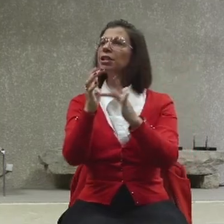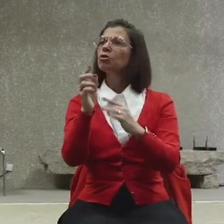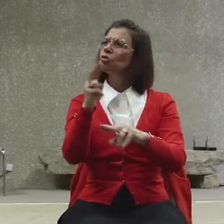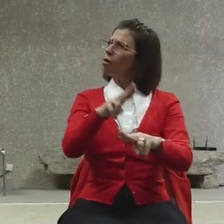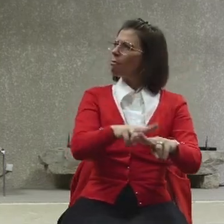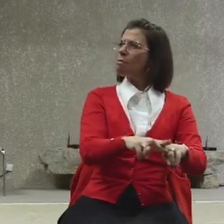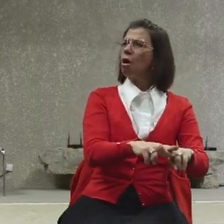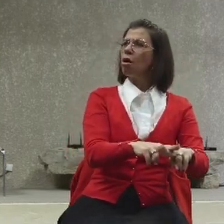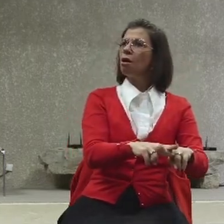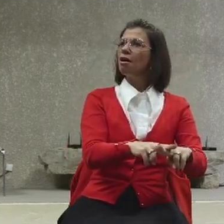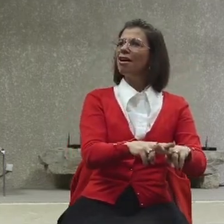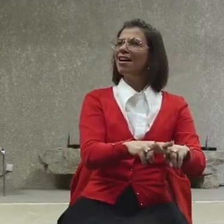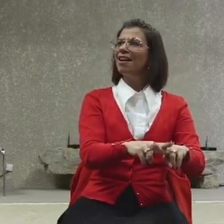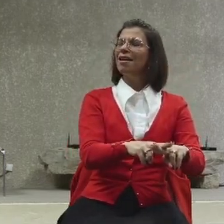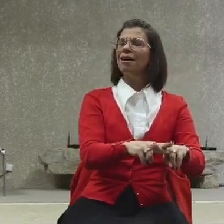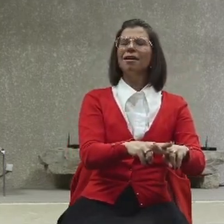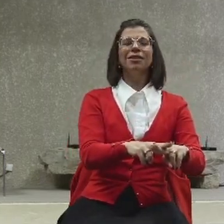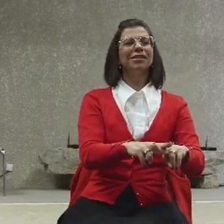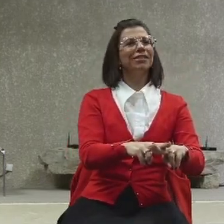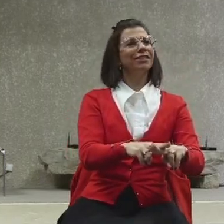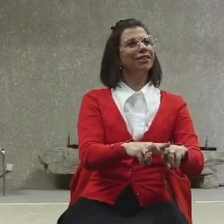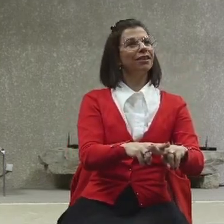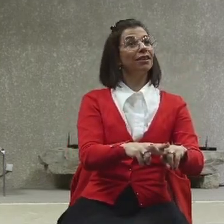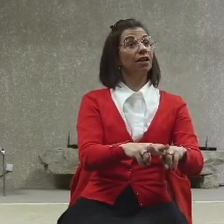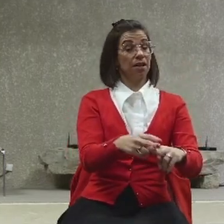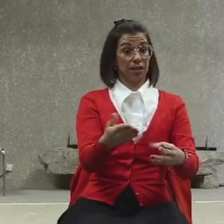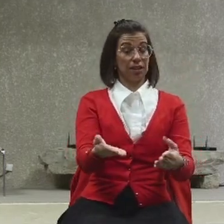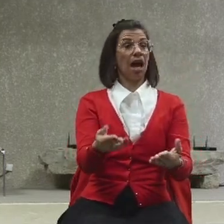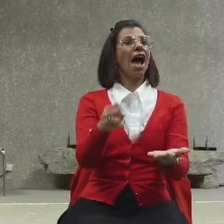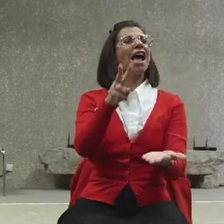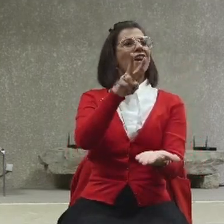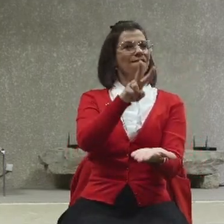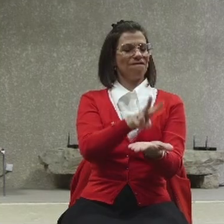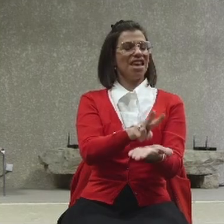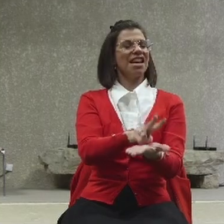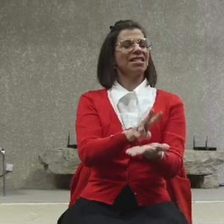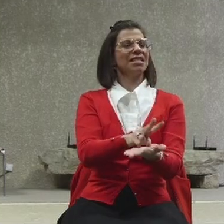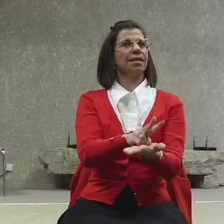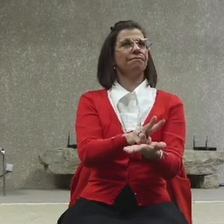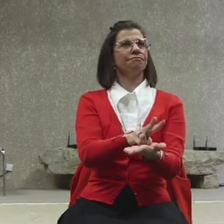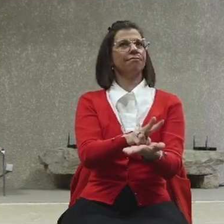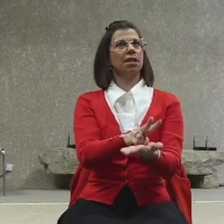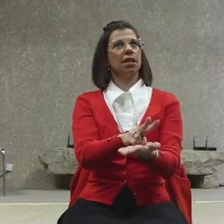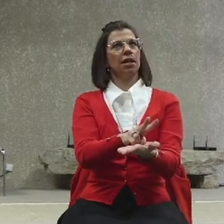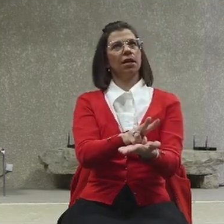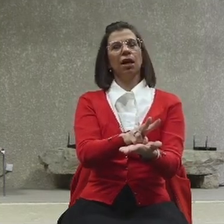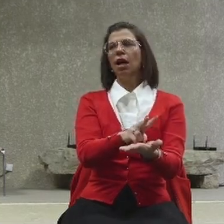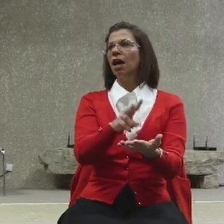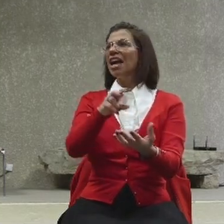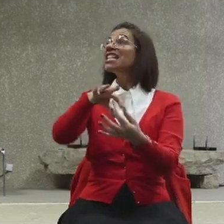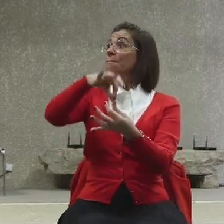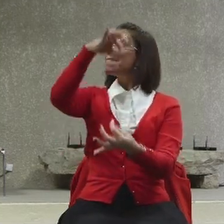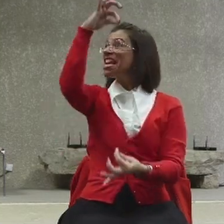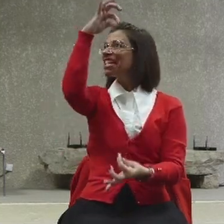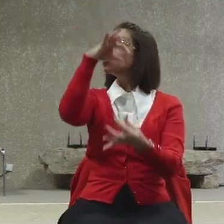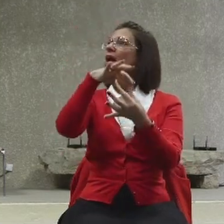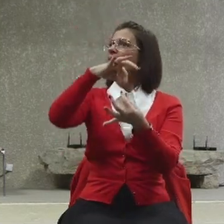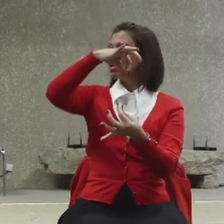aussi, tu as été crucifié avec lui. Alors, évidemment, vous allez me dire, mais il y a 2000 ans, j'y étais pas.